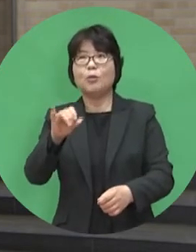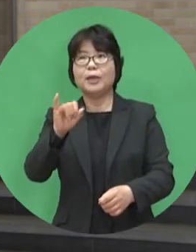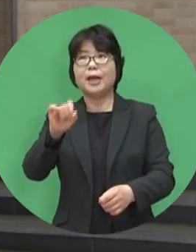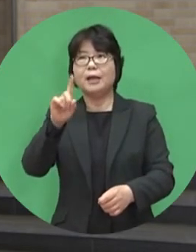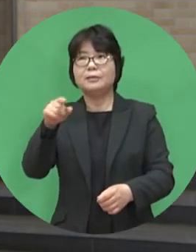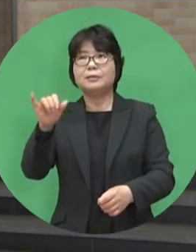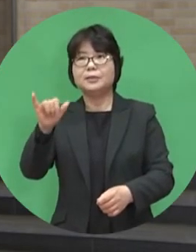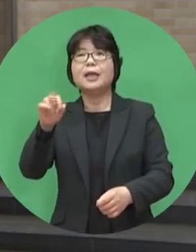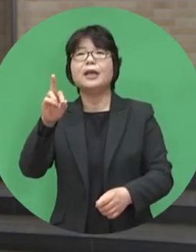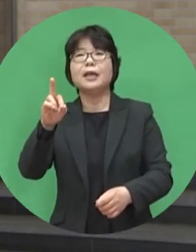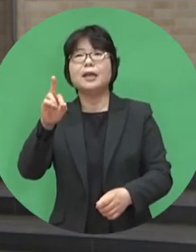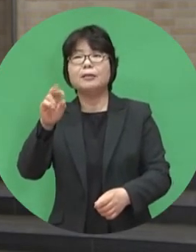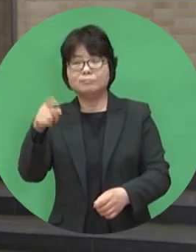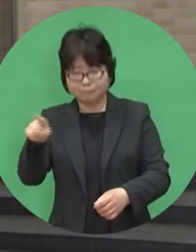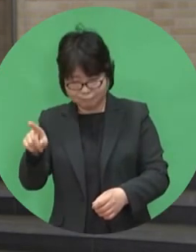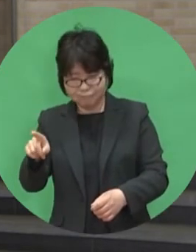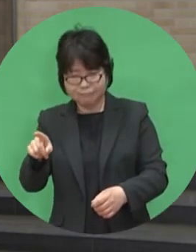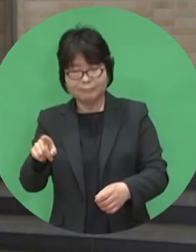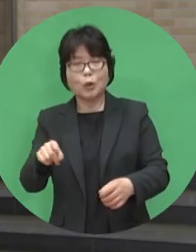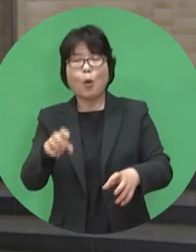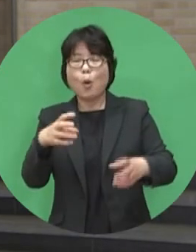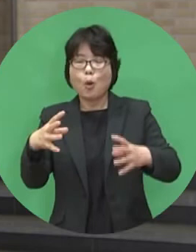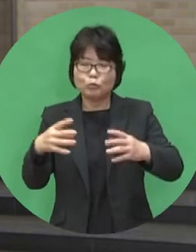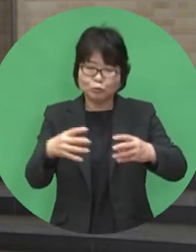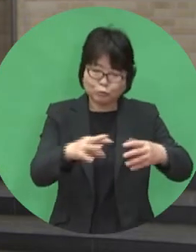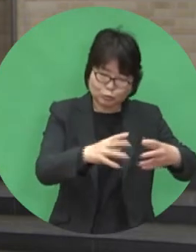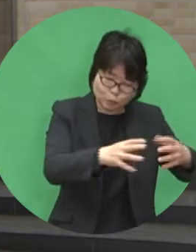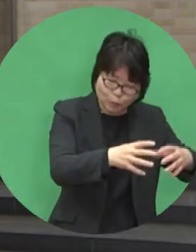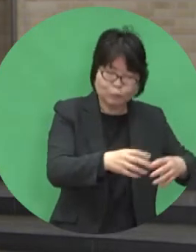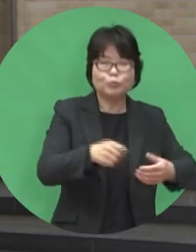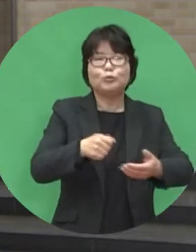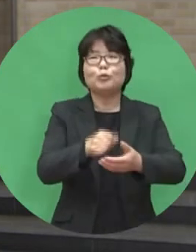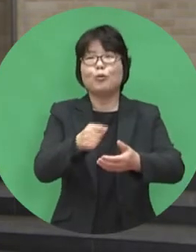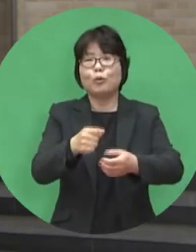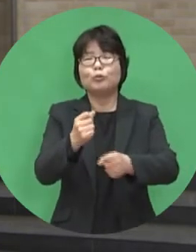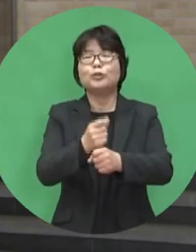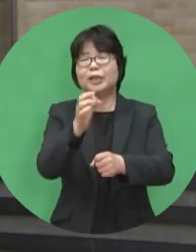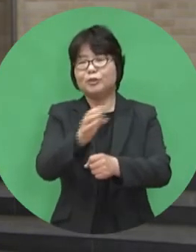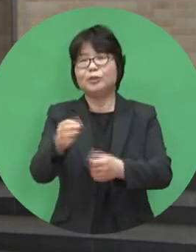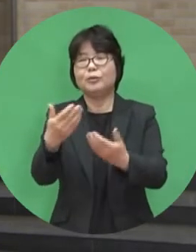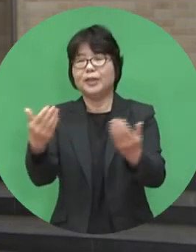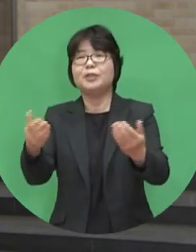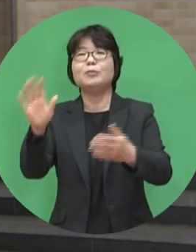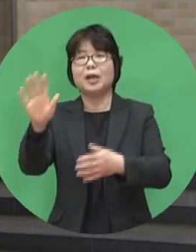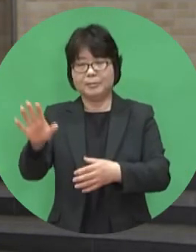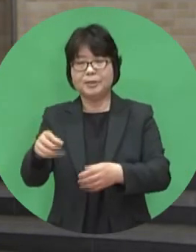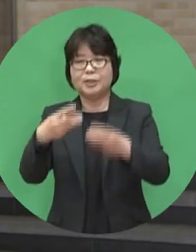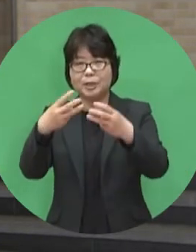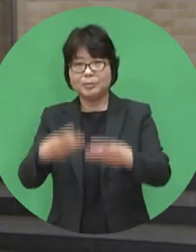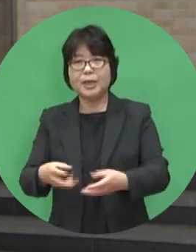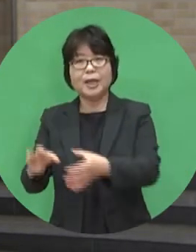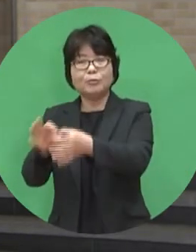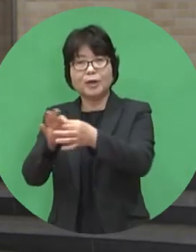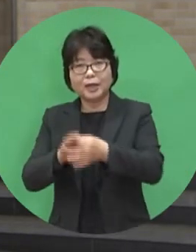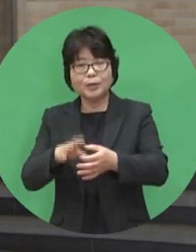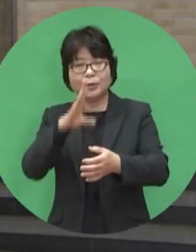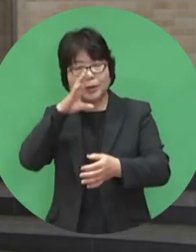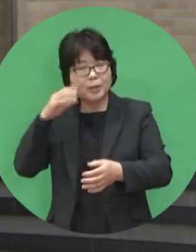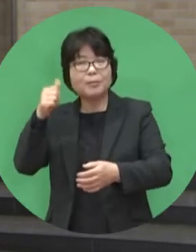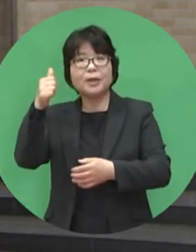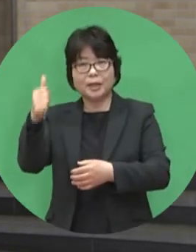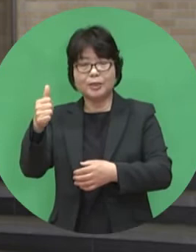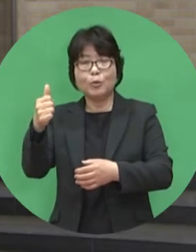はちょっと動く彫刻なんですけど、非常に面白い作品を並べたり、あと県ゆかりの偉人を紹介